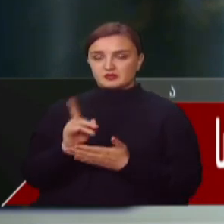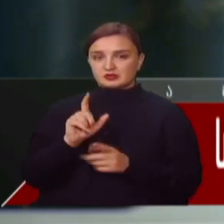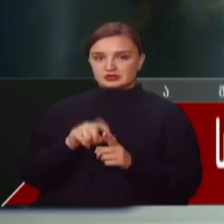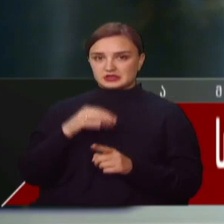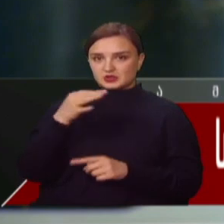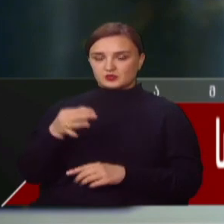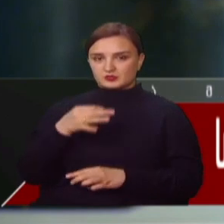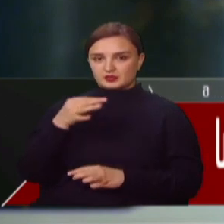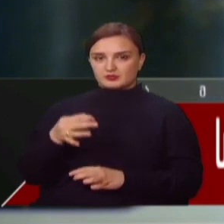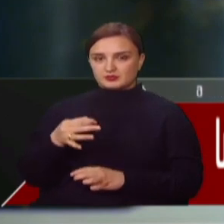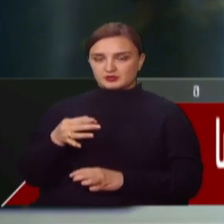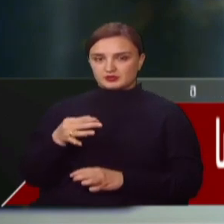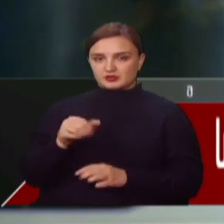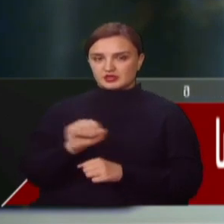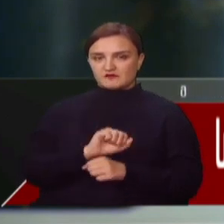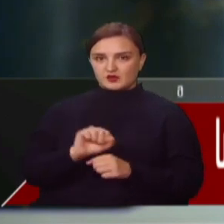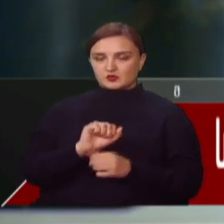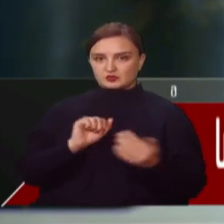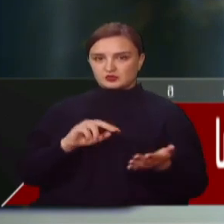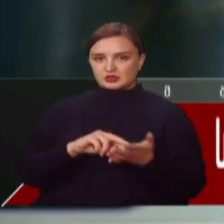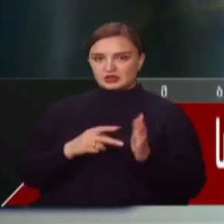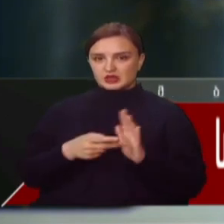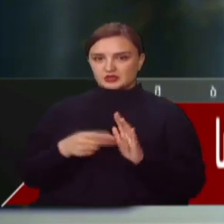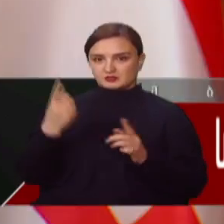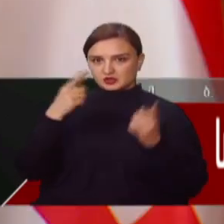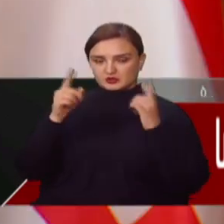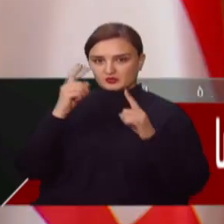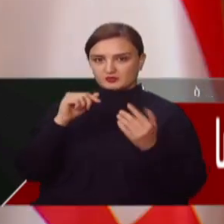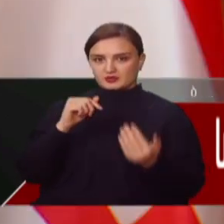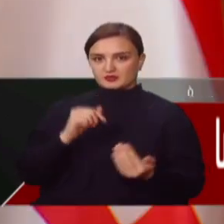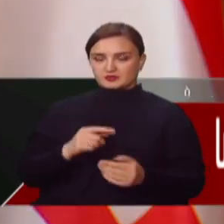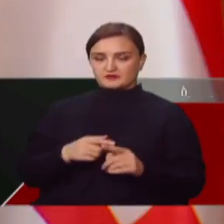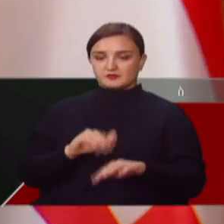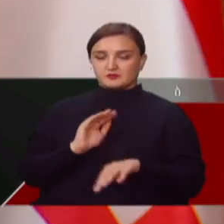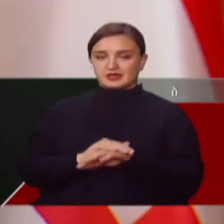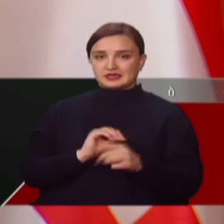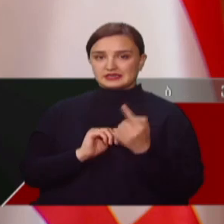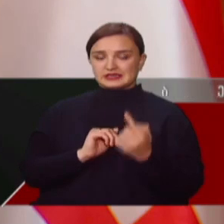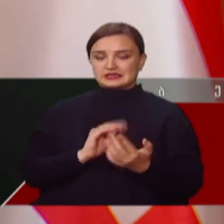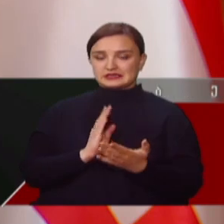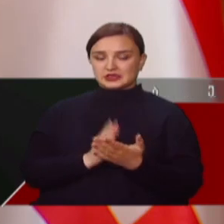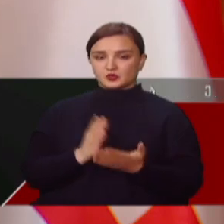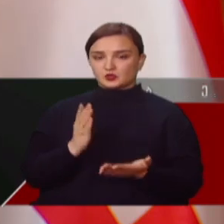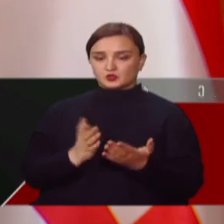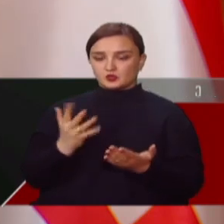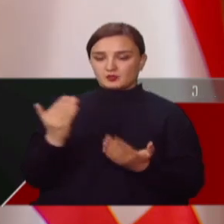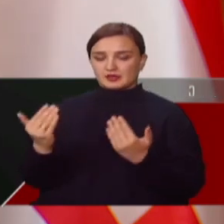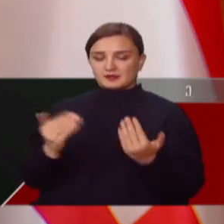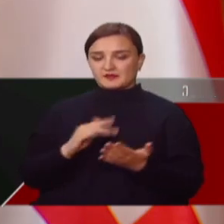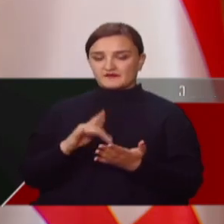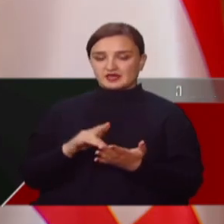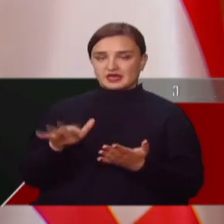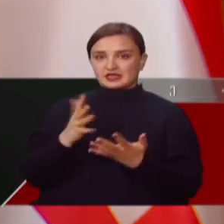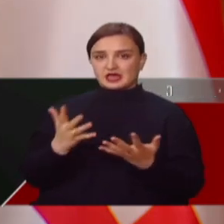ნაკარნახები აქვს რევოლუციური გეგმის შემოქმედებისაგან. ფაქტი ერთია, რომ საკითხი თუ კი რომელიმე ქვეყანაში